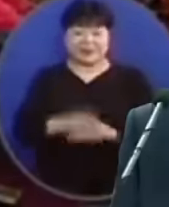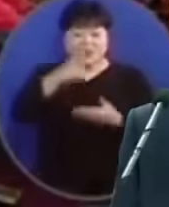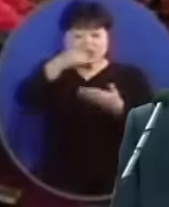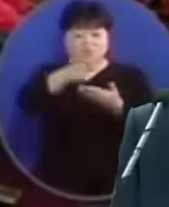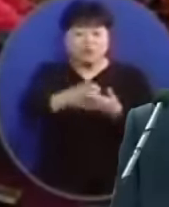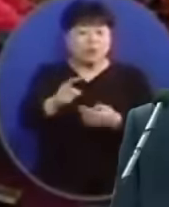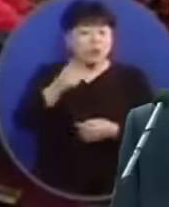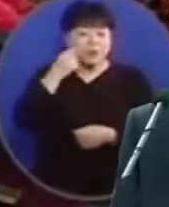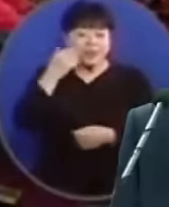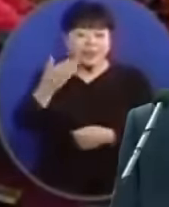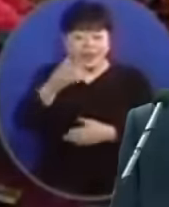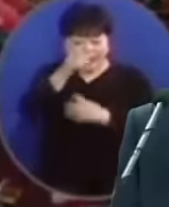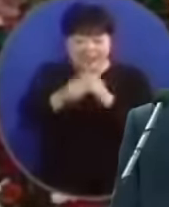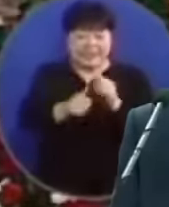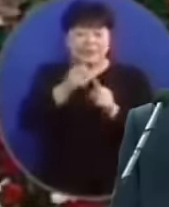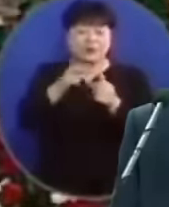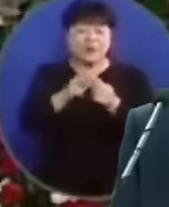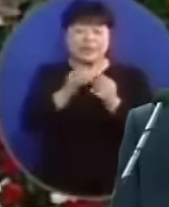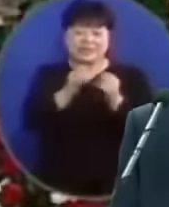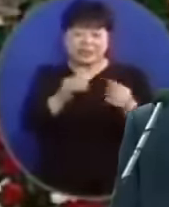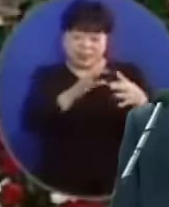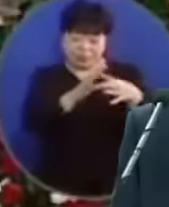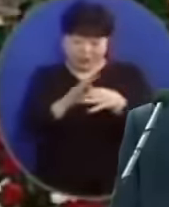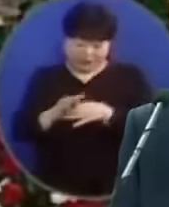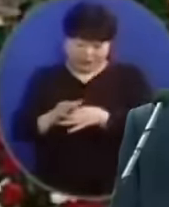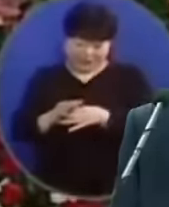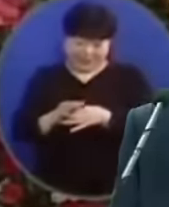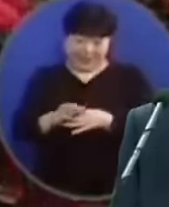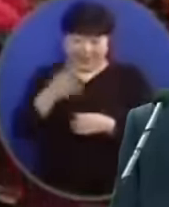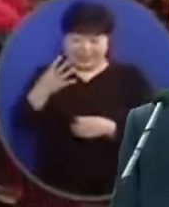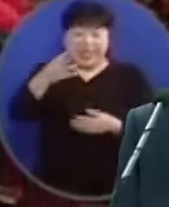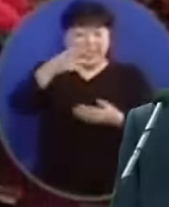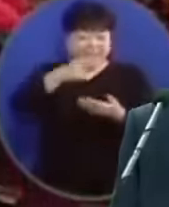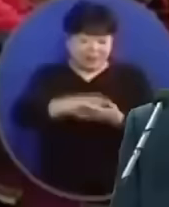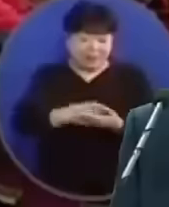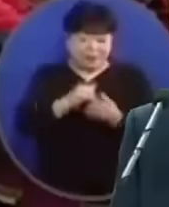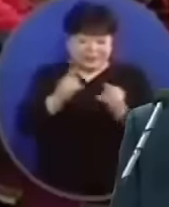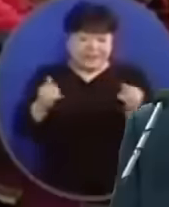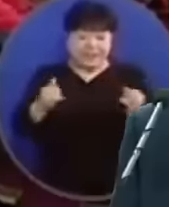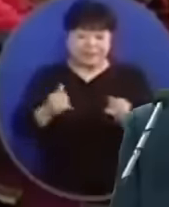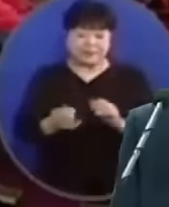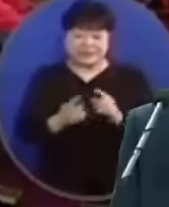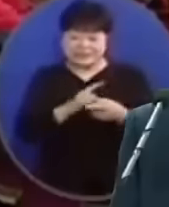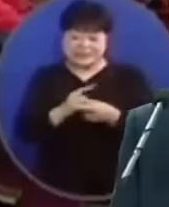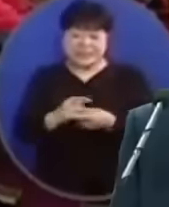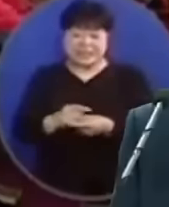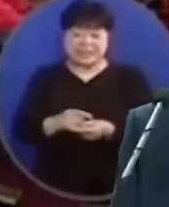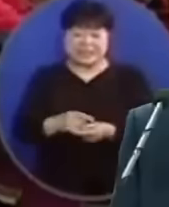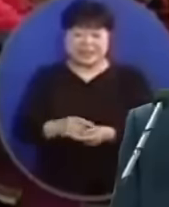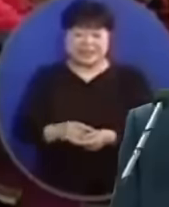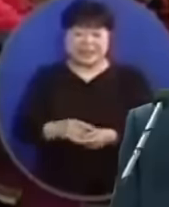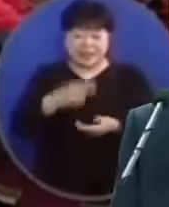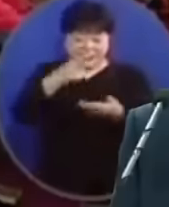율법이란 무엇이냐? 하나님과 인간관계에 네 계명이 있고 인간과 인간관계에 6계명이 있는